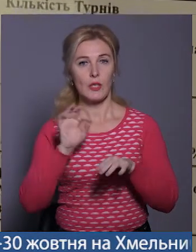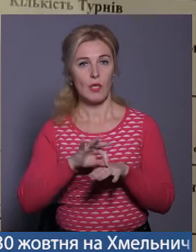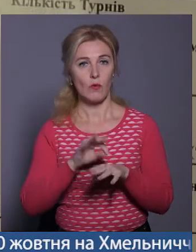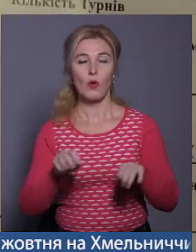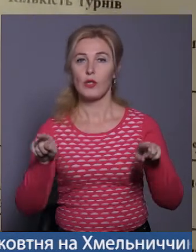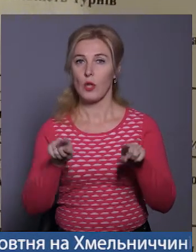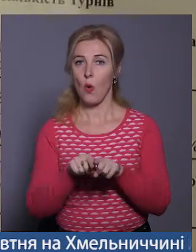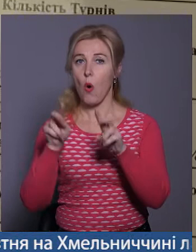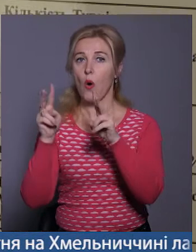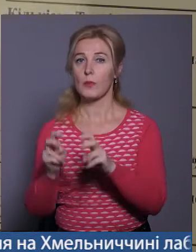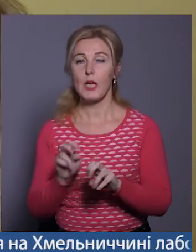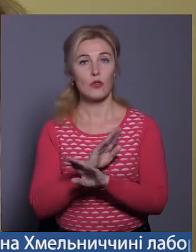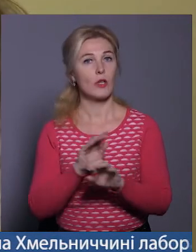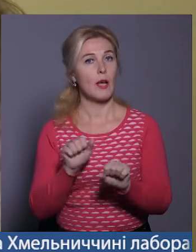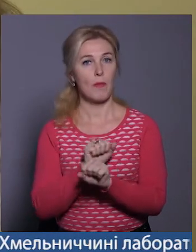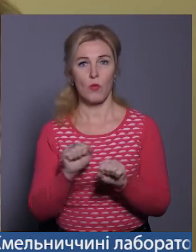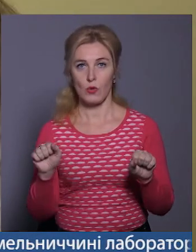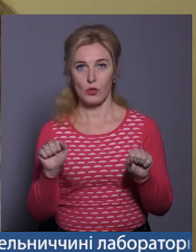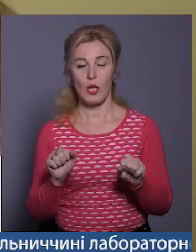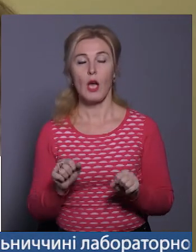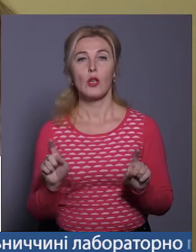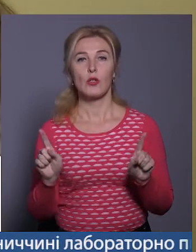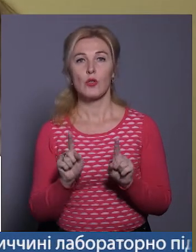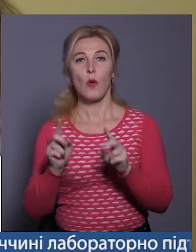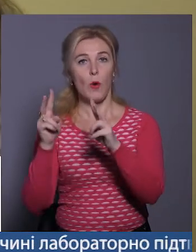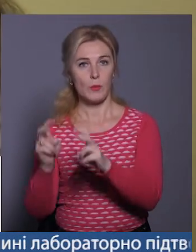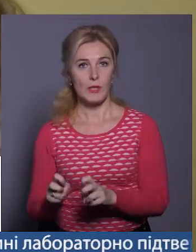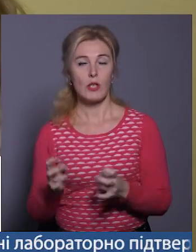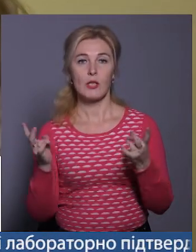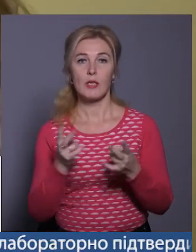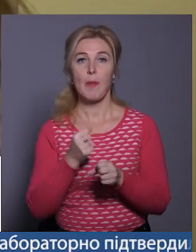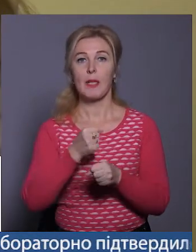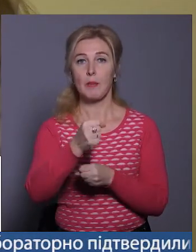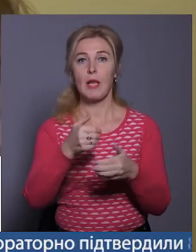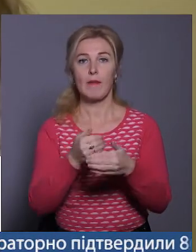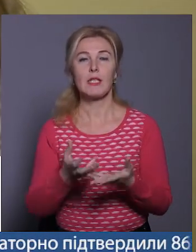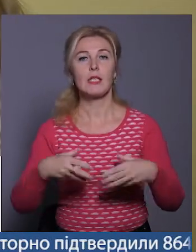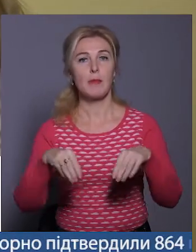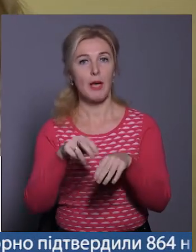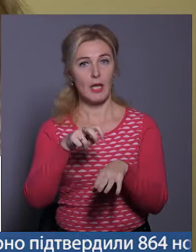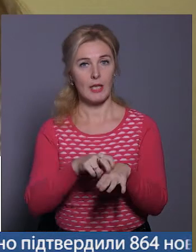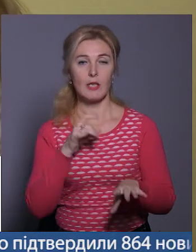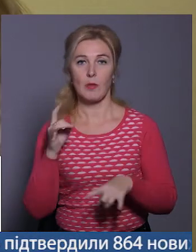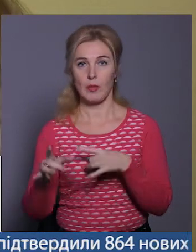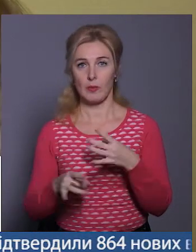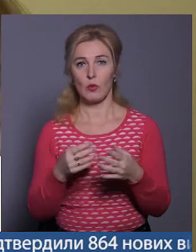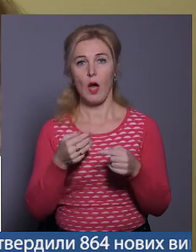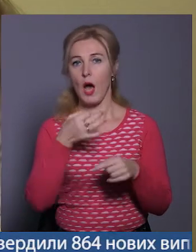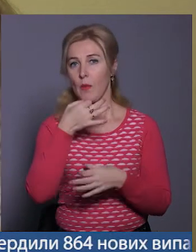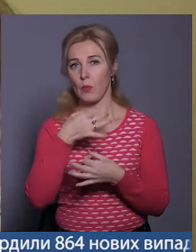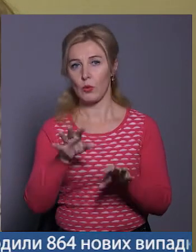такого обстеження не допускають. Для того, щоб пройти обстеження, потрібно направлення від сімейного лікаря, невропатолога, ендокринолога або